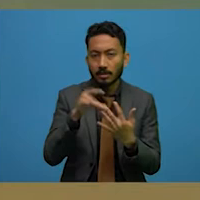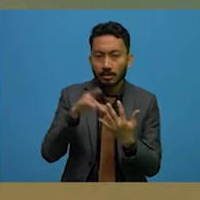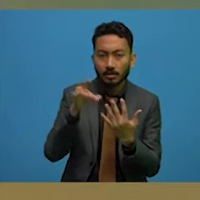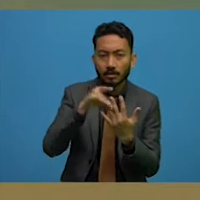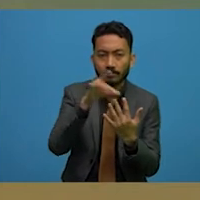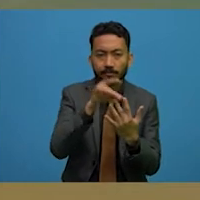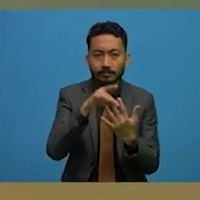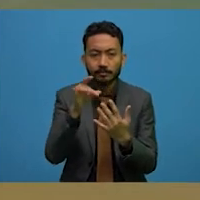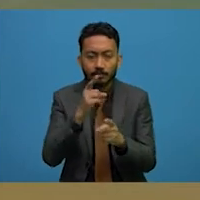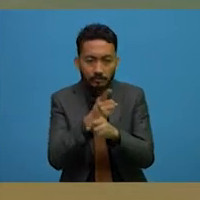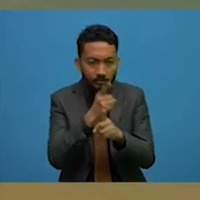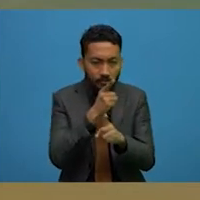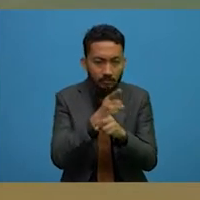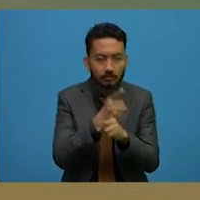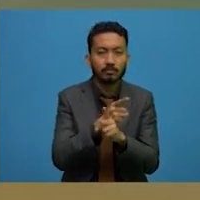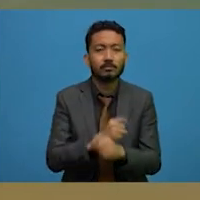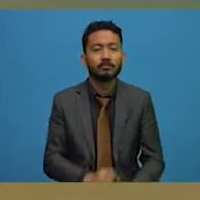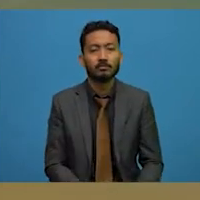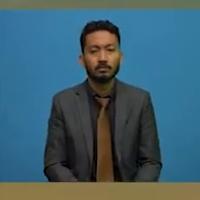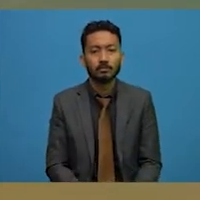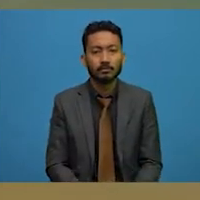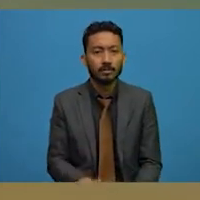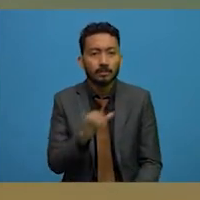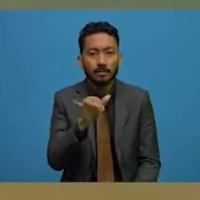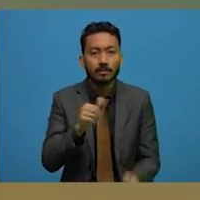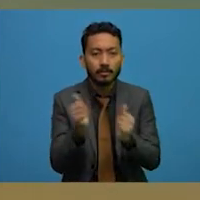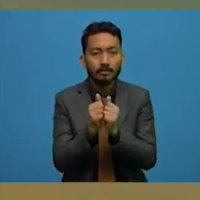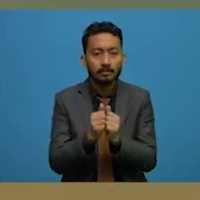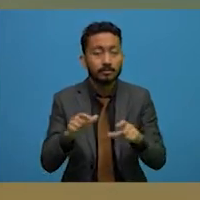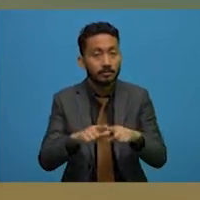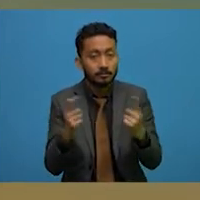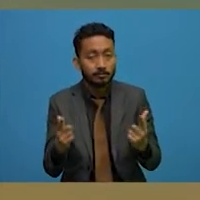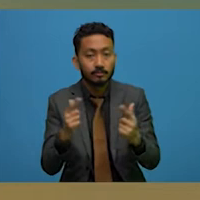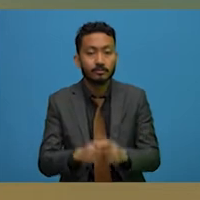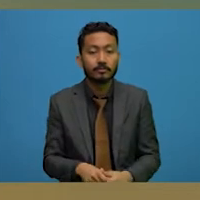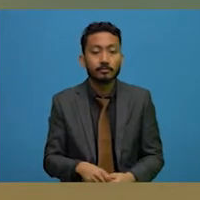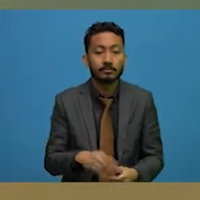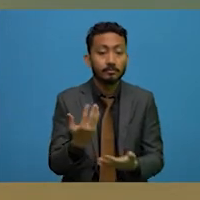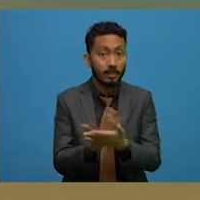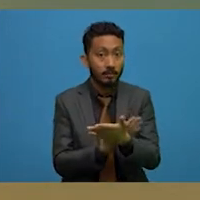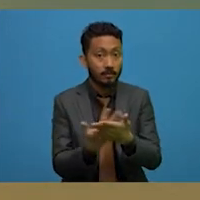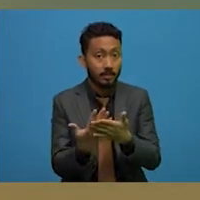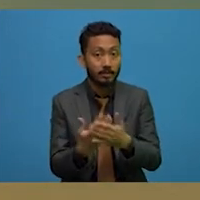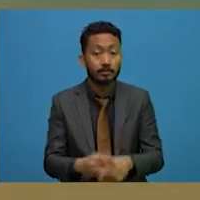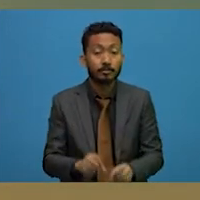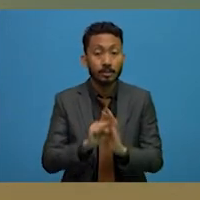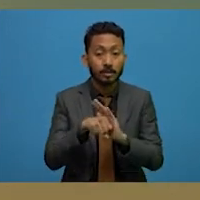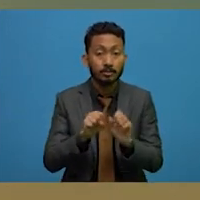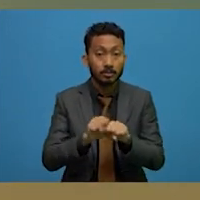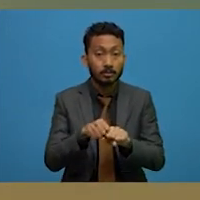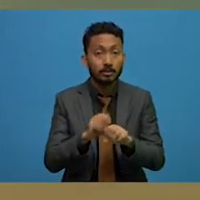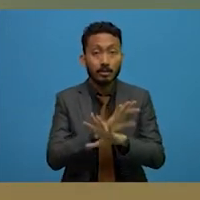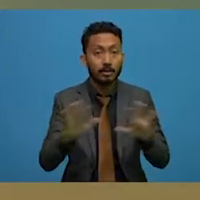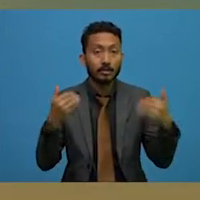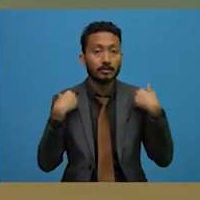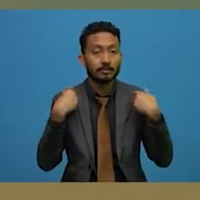dan disaring sejajar dengan bahan sastera yang hendak dimultimediakan supaya ianya tidak